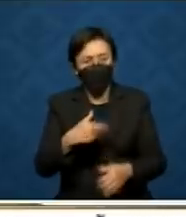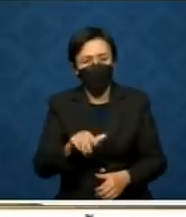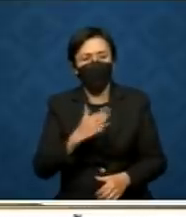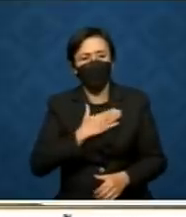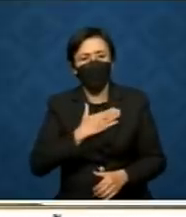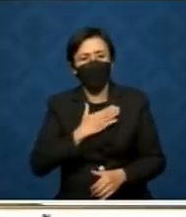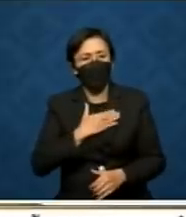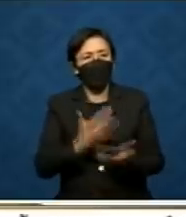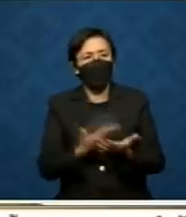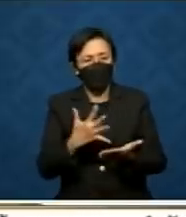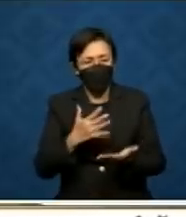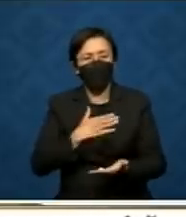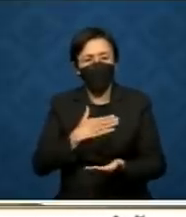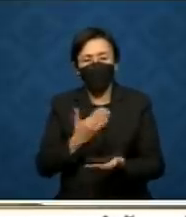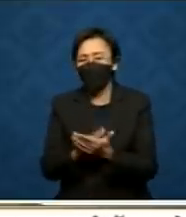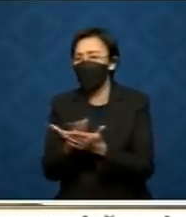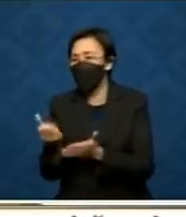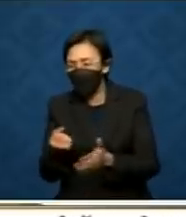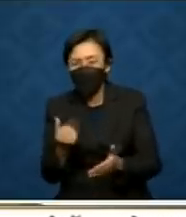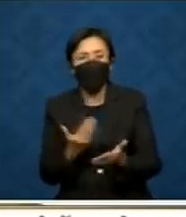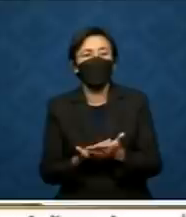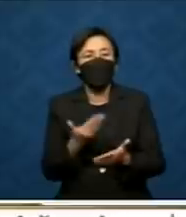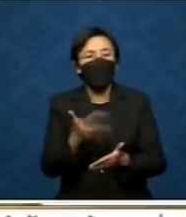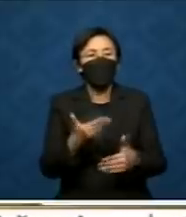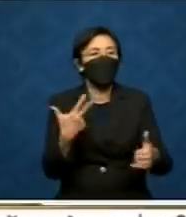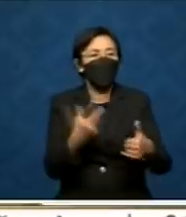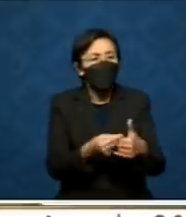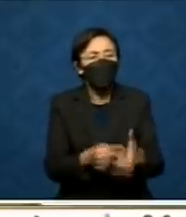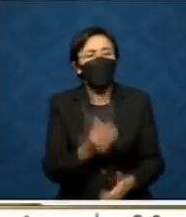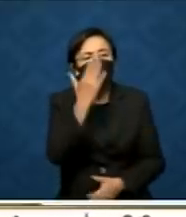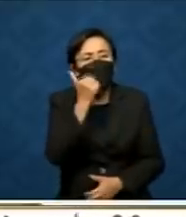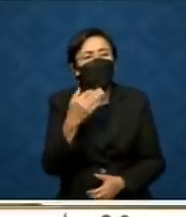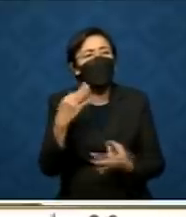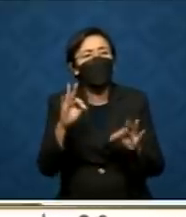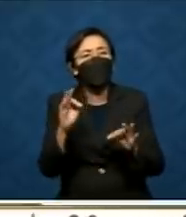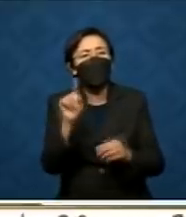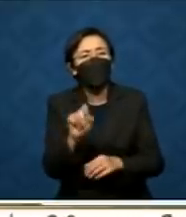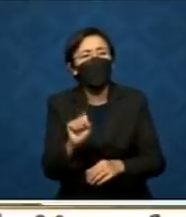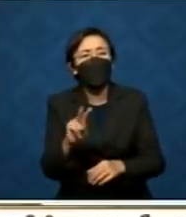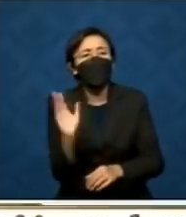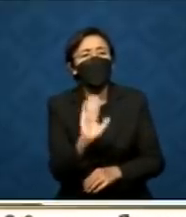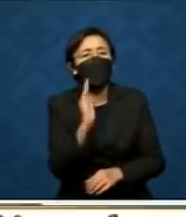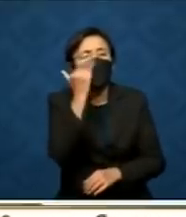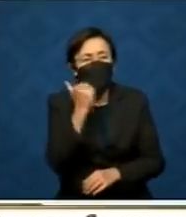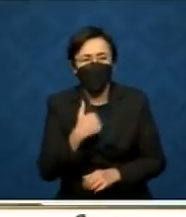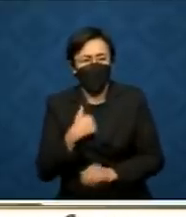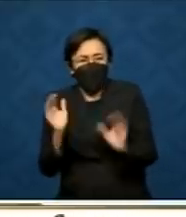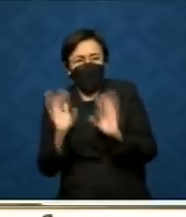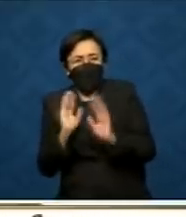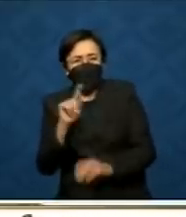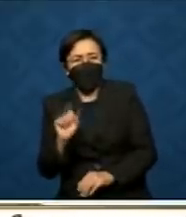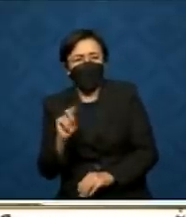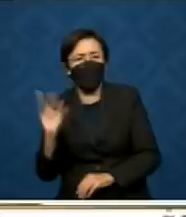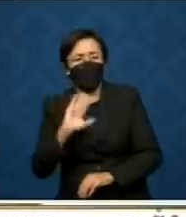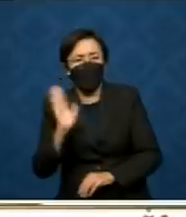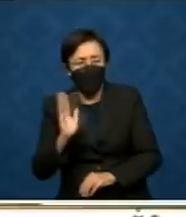ป้าหน่อยไม่มีเงินป้าก็จะยืมเงินไปฉีดอ้าวก็จะไม่ฉีดของฟรีช่วงแรกไม่เอาหน้าจอไปเธอ